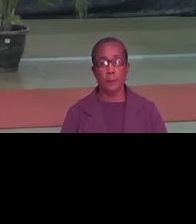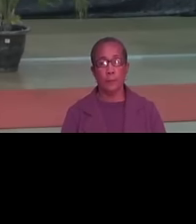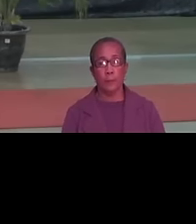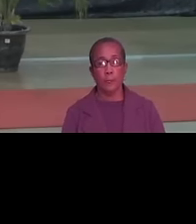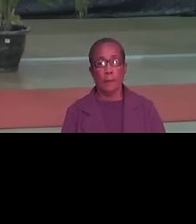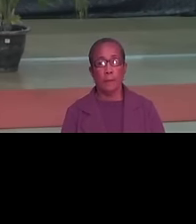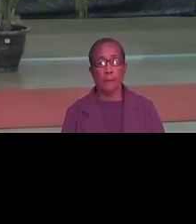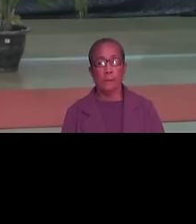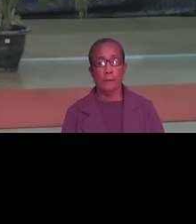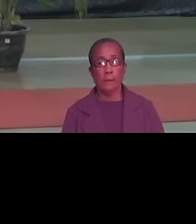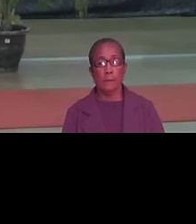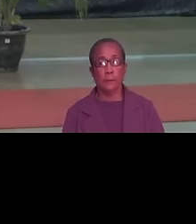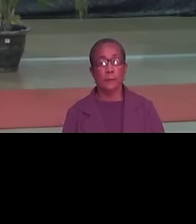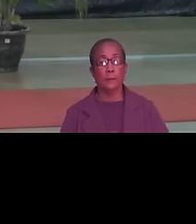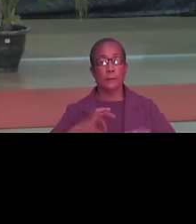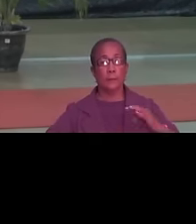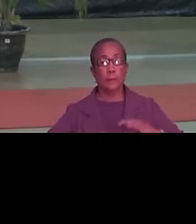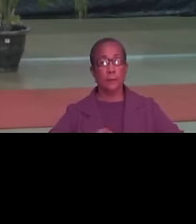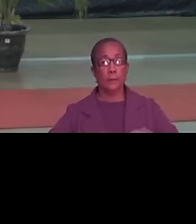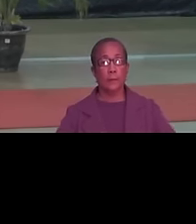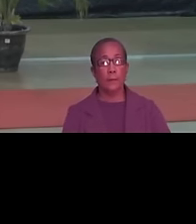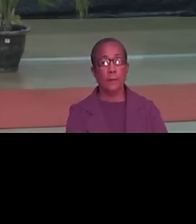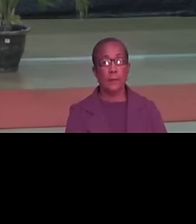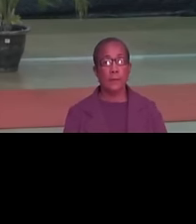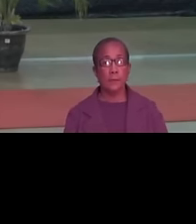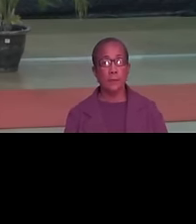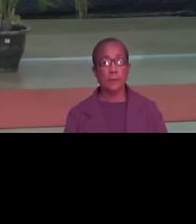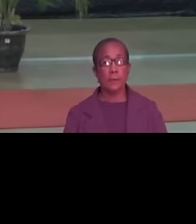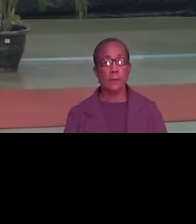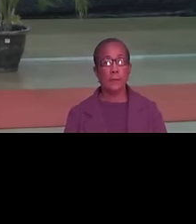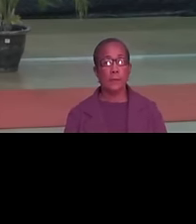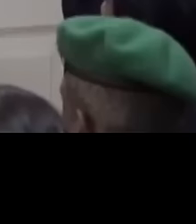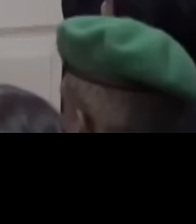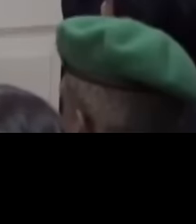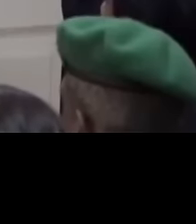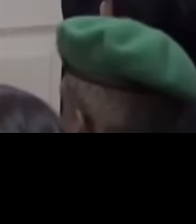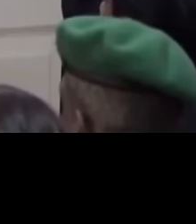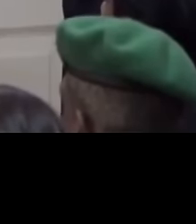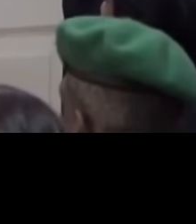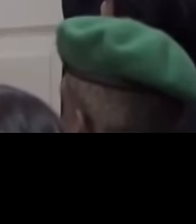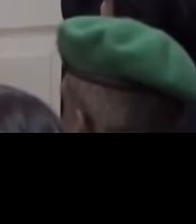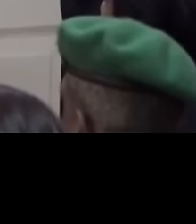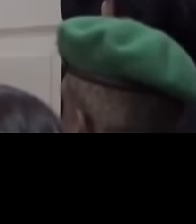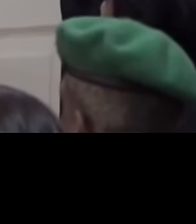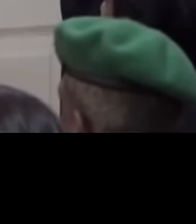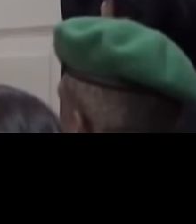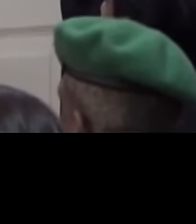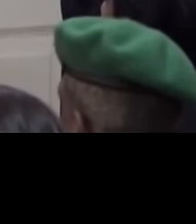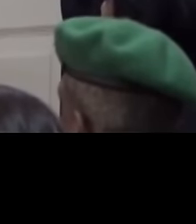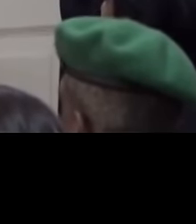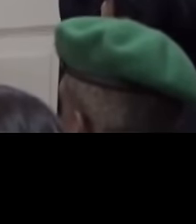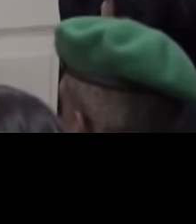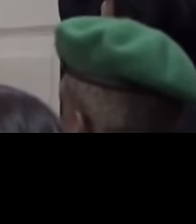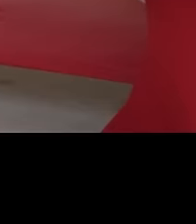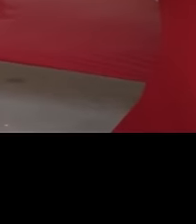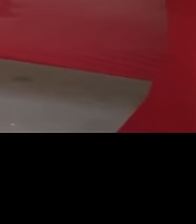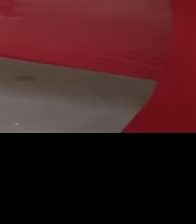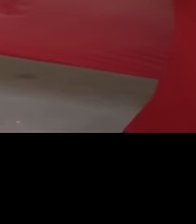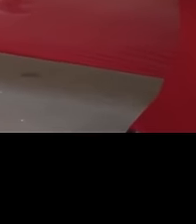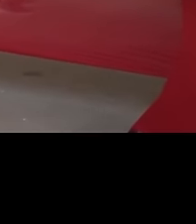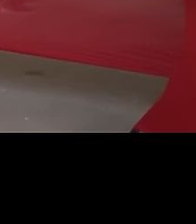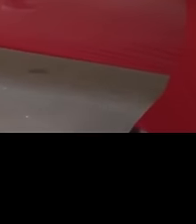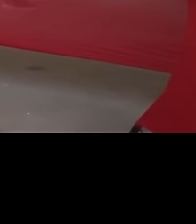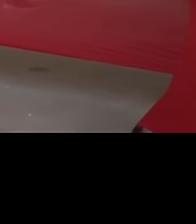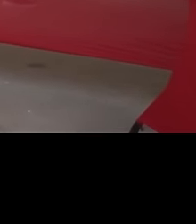De regering heeft zich ook ingezet voor de versterking van onze democratische instituten en de